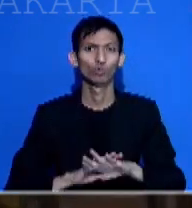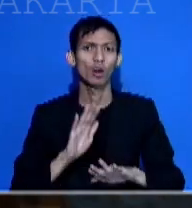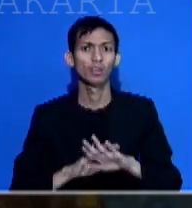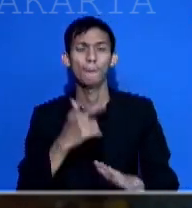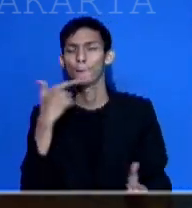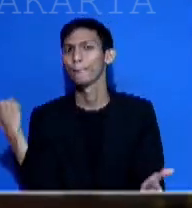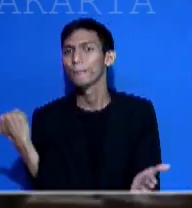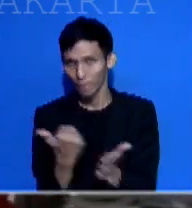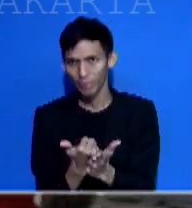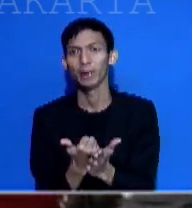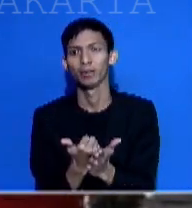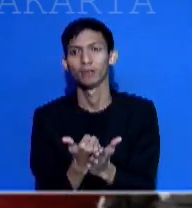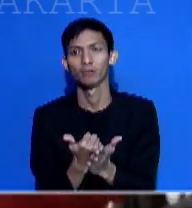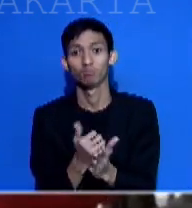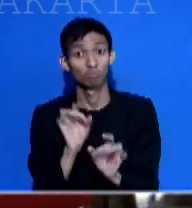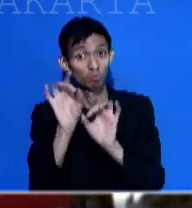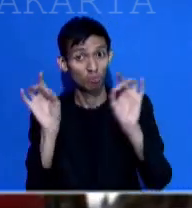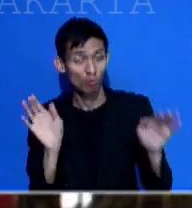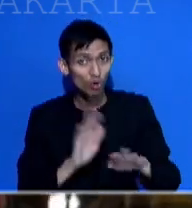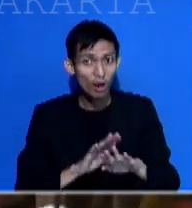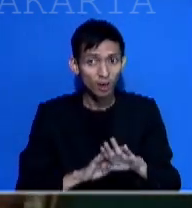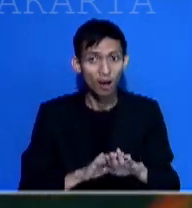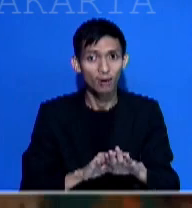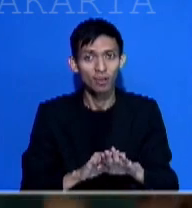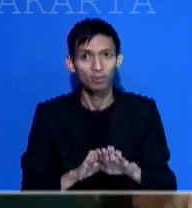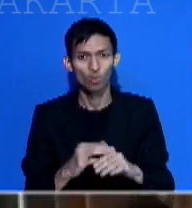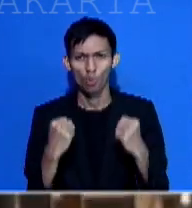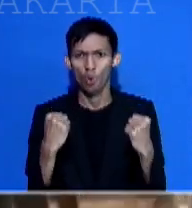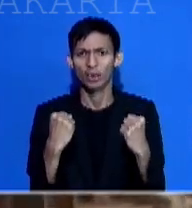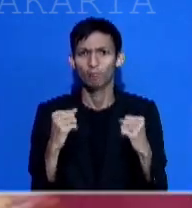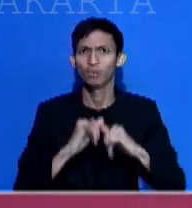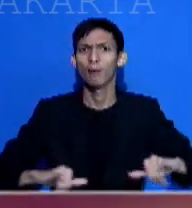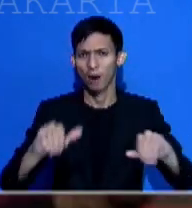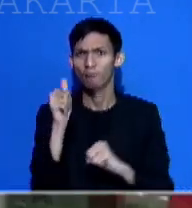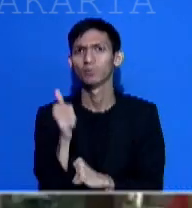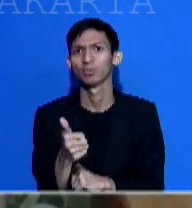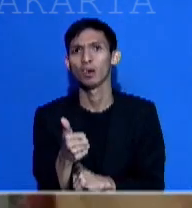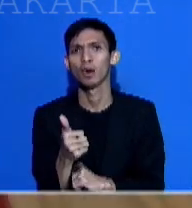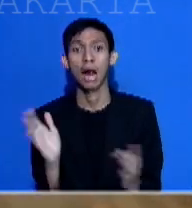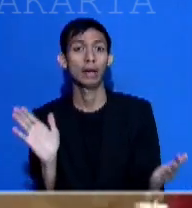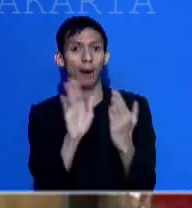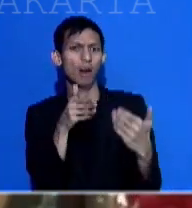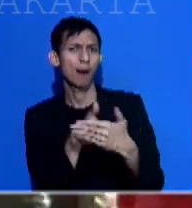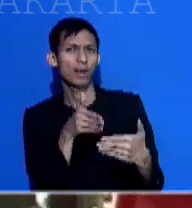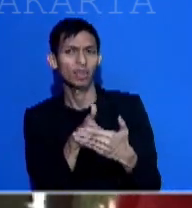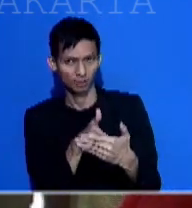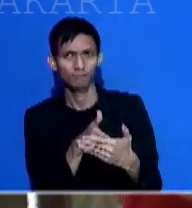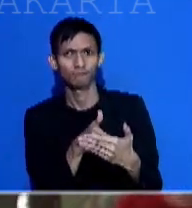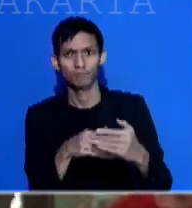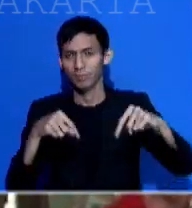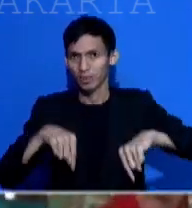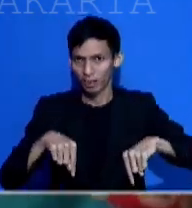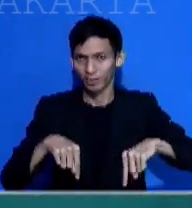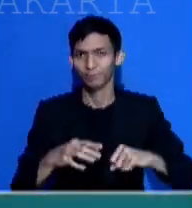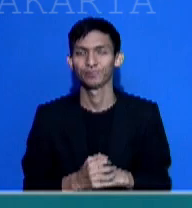untuk menyatukan perbedaan ragam budaya di IWAPI dan menguatkan kebersamaan dalam menghadapi tantangan perkembangan zaman. IWAPI